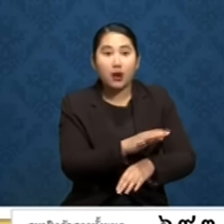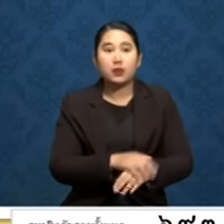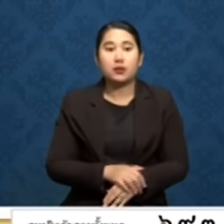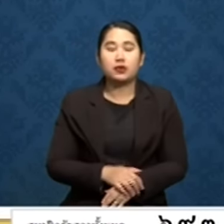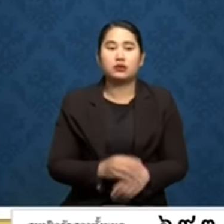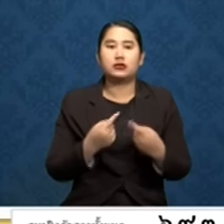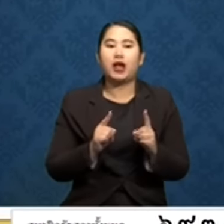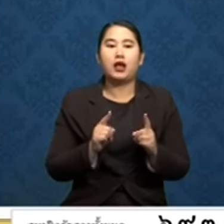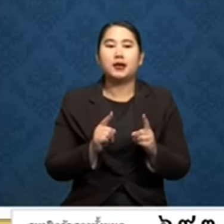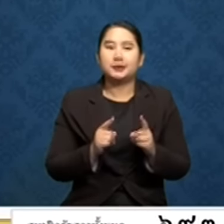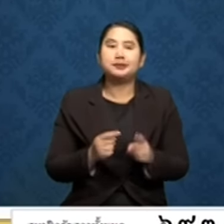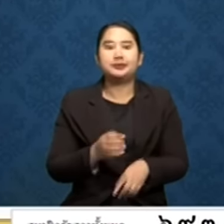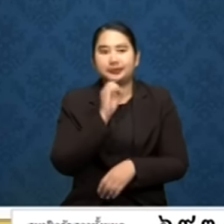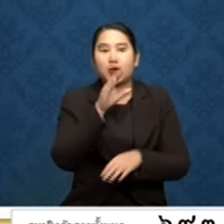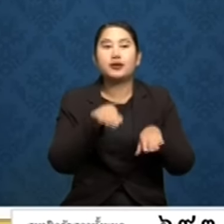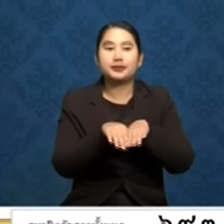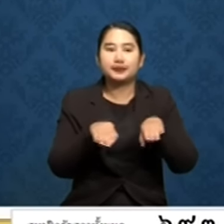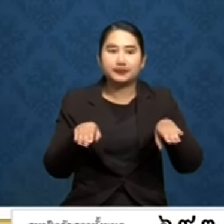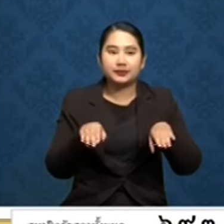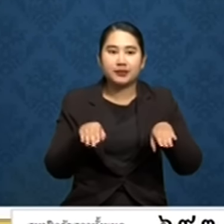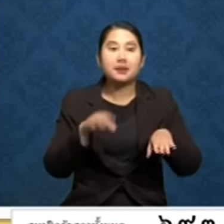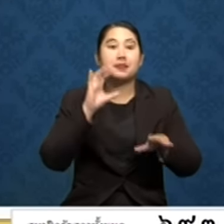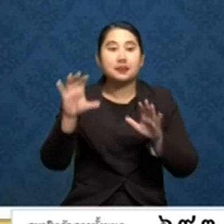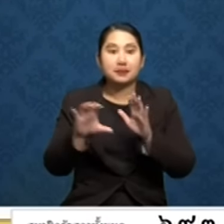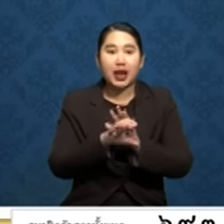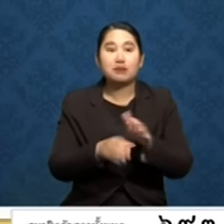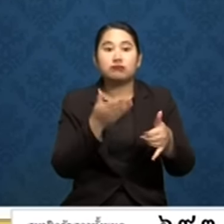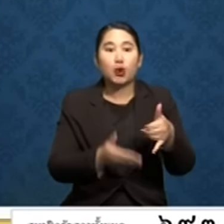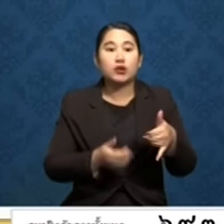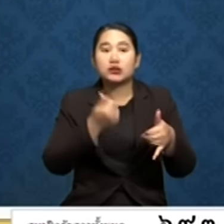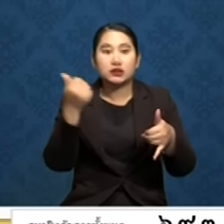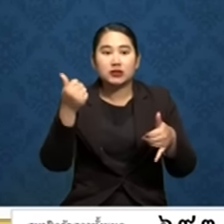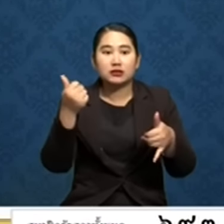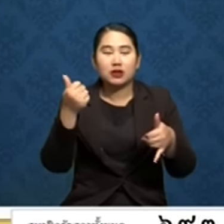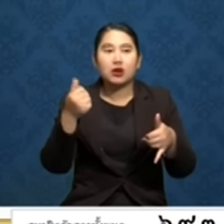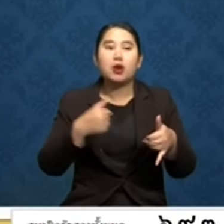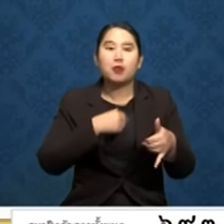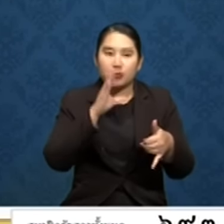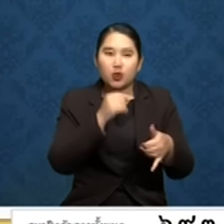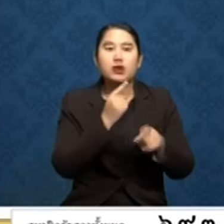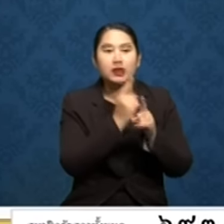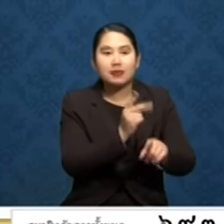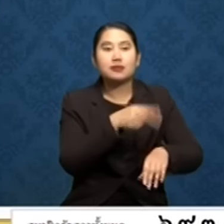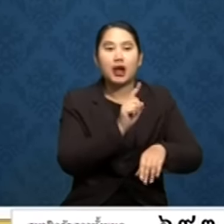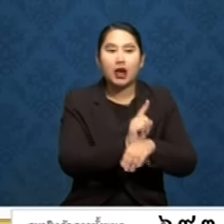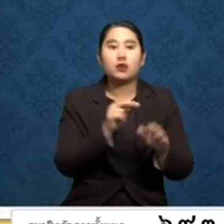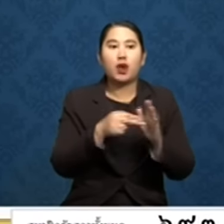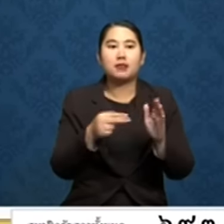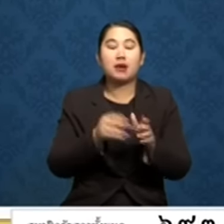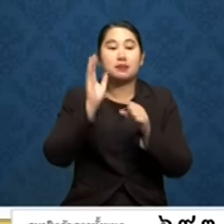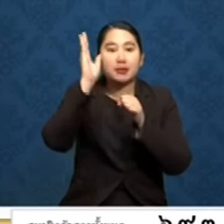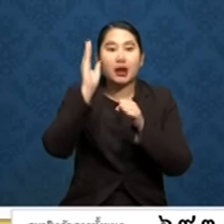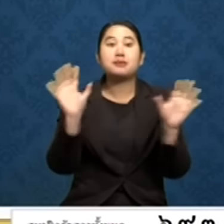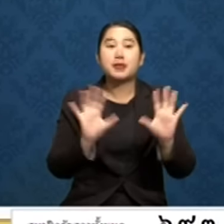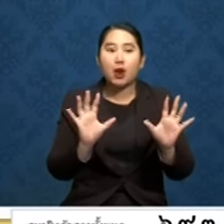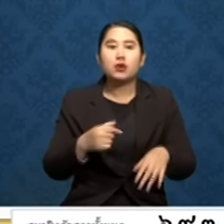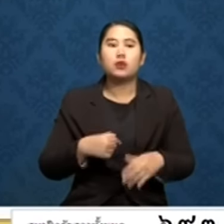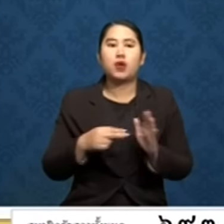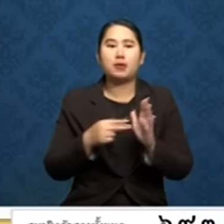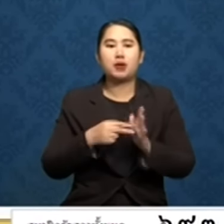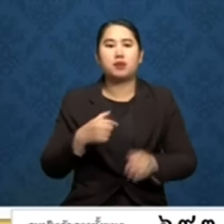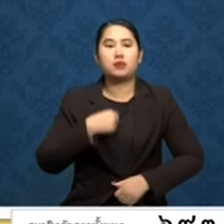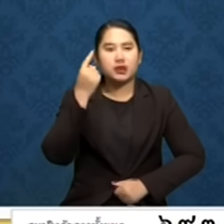แต่ใดก็ตามถ้าท่านใช้เกณฑ์ว่าถ้ามีภาพบุคคลภายนอกนี่ผมใช้คำท่านเลยนะครับจะไม่ให้มีการนำเสนอผมก็คิดว่าท่